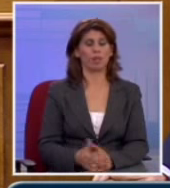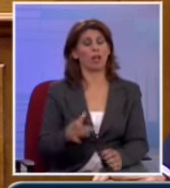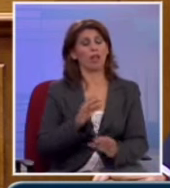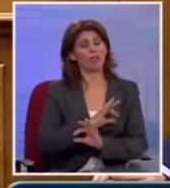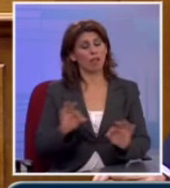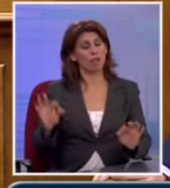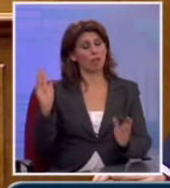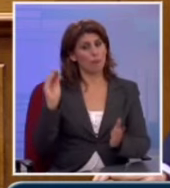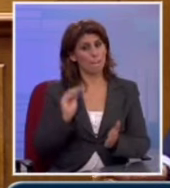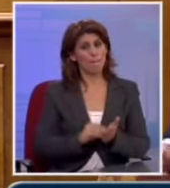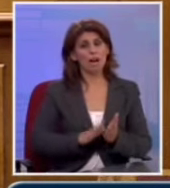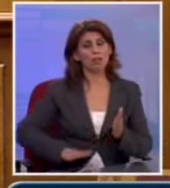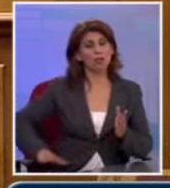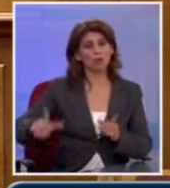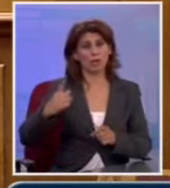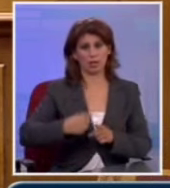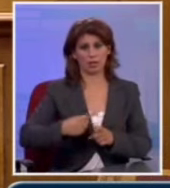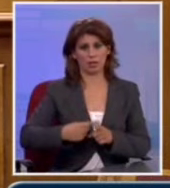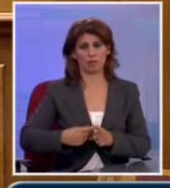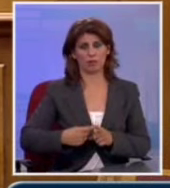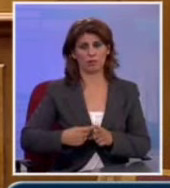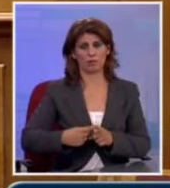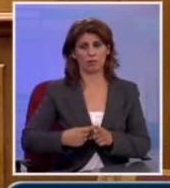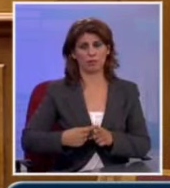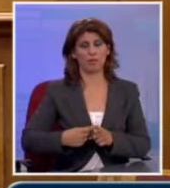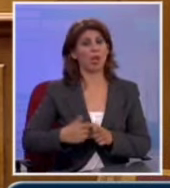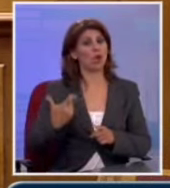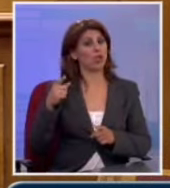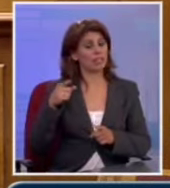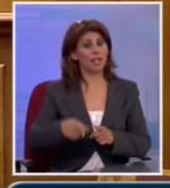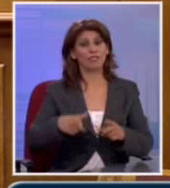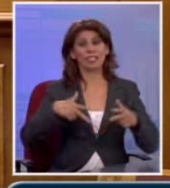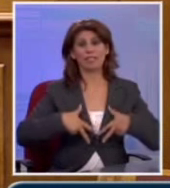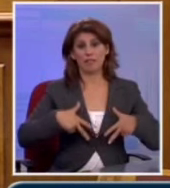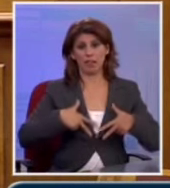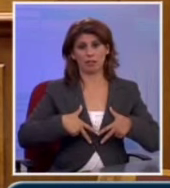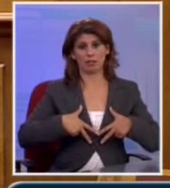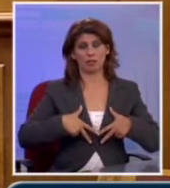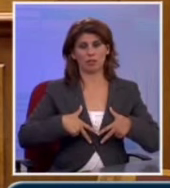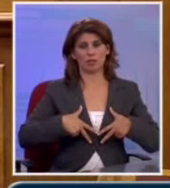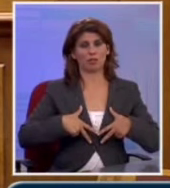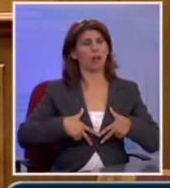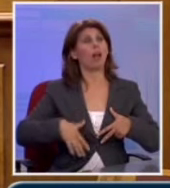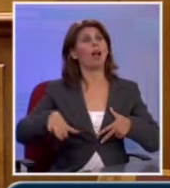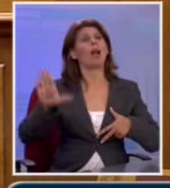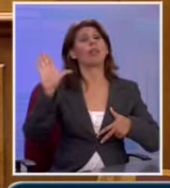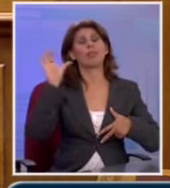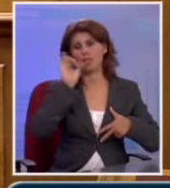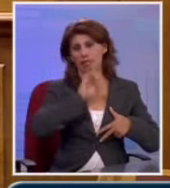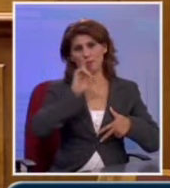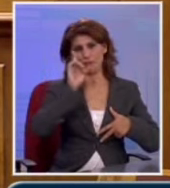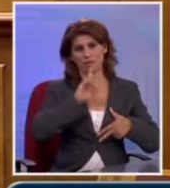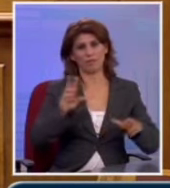διαβεβαιώνοντας για μία ακόμη φορά τον ελληνικό λαό ότι αυτή η κυβέρνηση δεν θα διαψεύσει